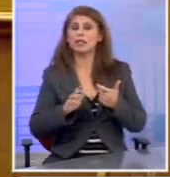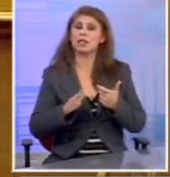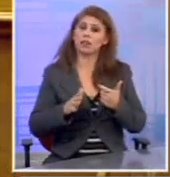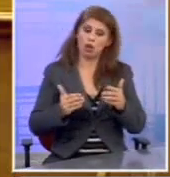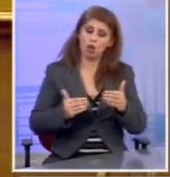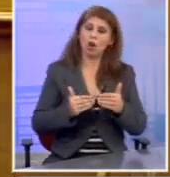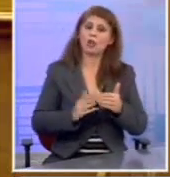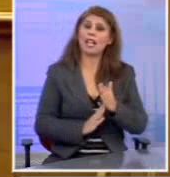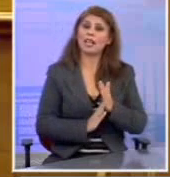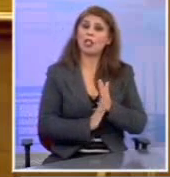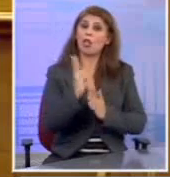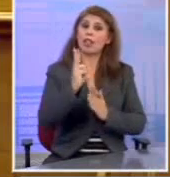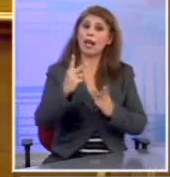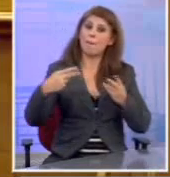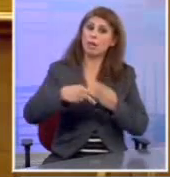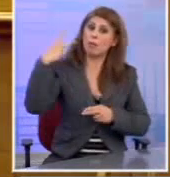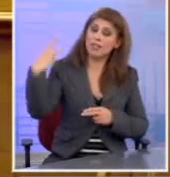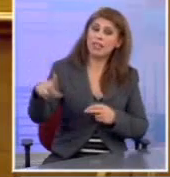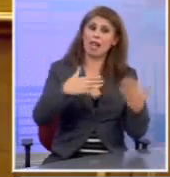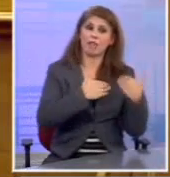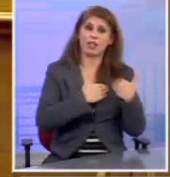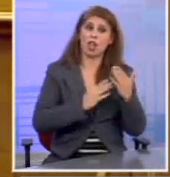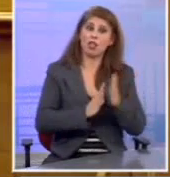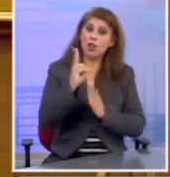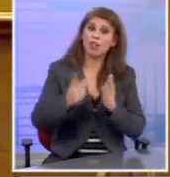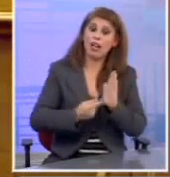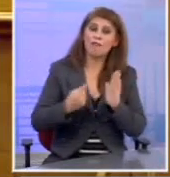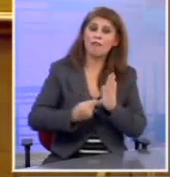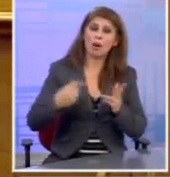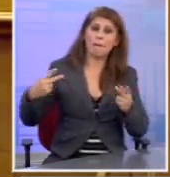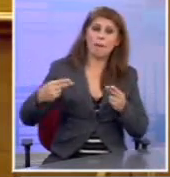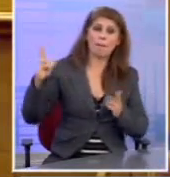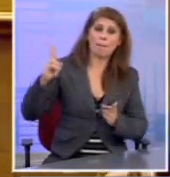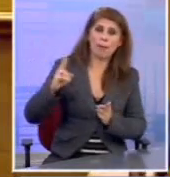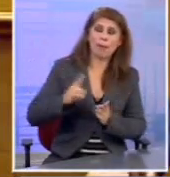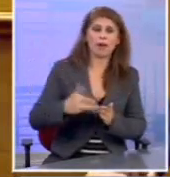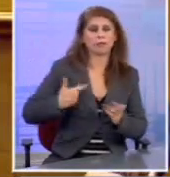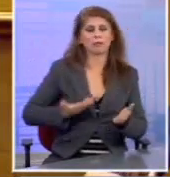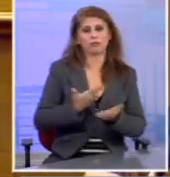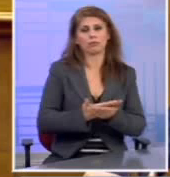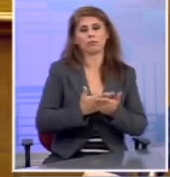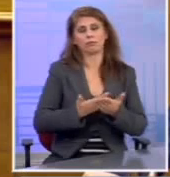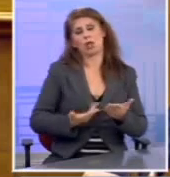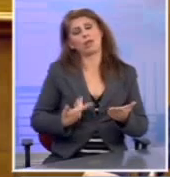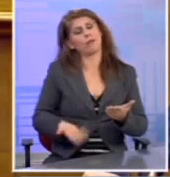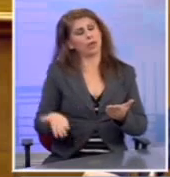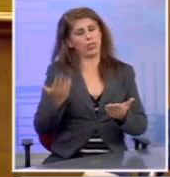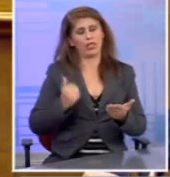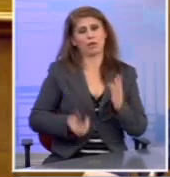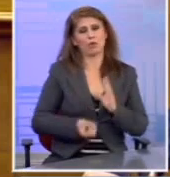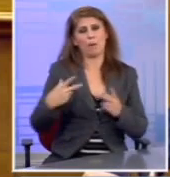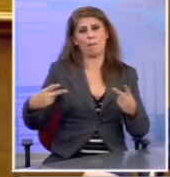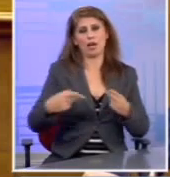12 που έχουν γίνει μέχρι τώρα με δική σας ευθύνη? Εμείς καταθέσαμε μια πρόταση που δεν προβλέπει νέες περικοπές